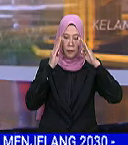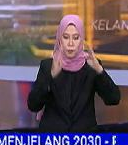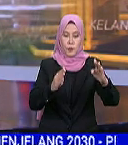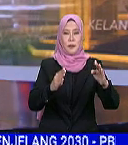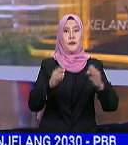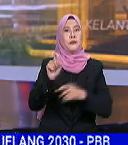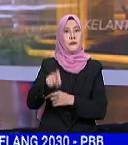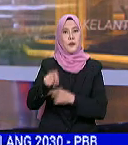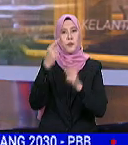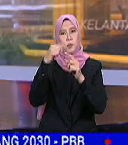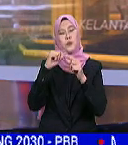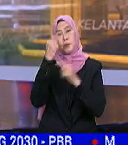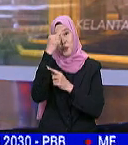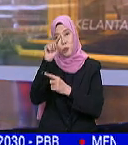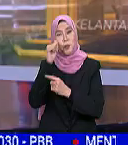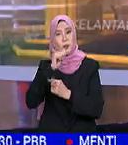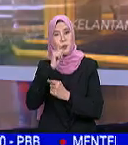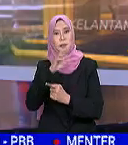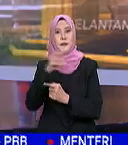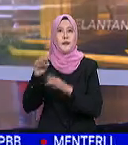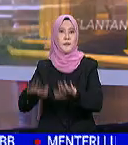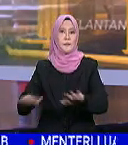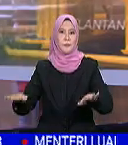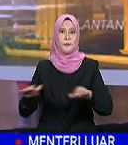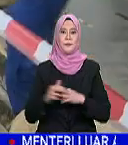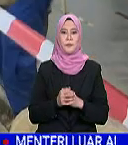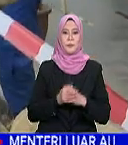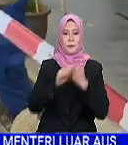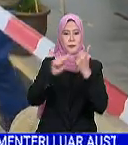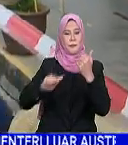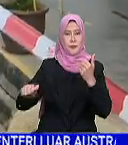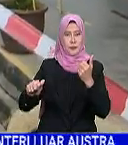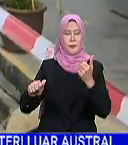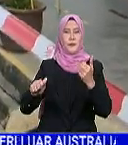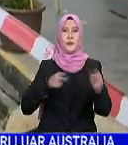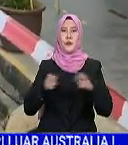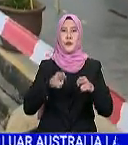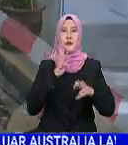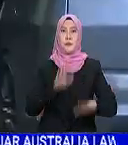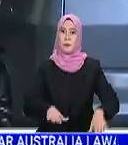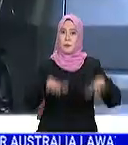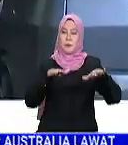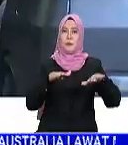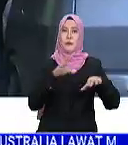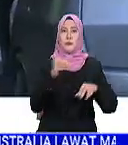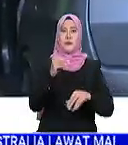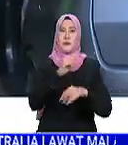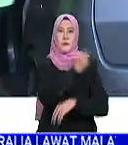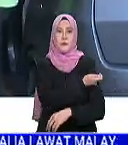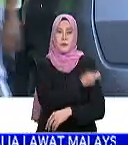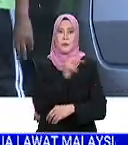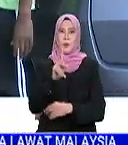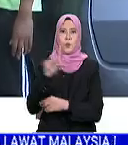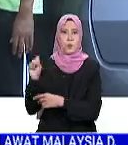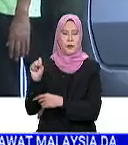termasuk keperluan untuk wanita dan kanak-kanak. Perusi Jawatan Kuasa Perusahaan Bencana Daerah yang juga pemangku pegawai daerah Kota